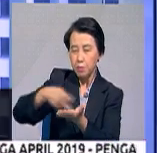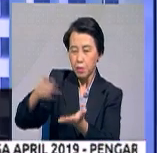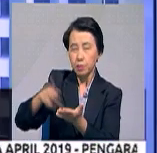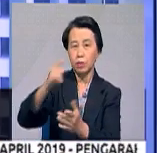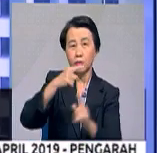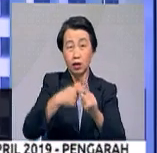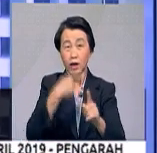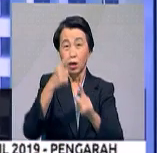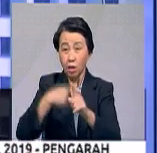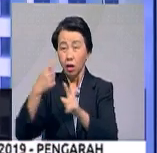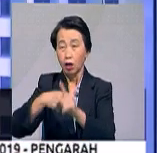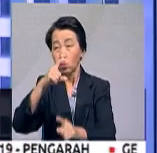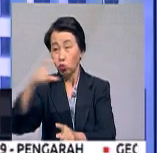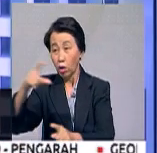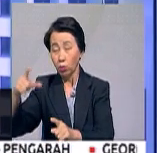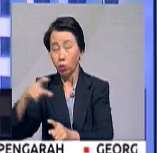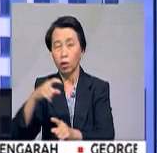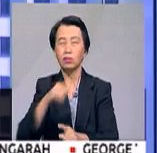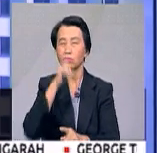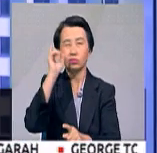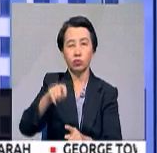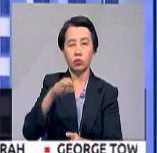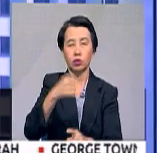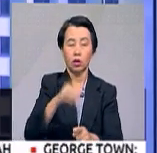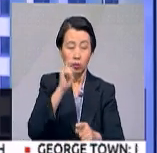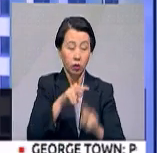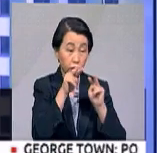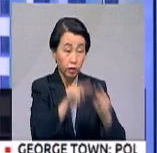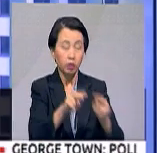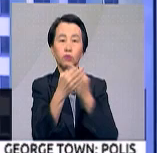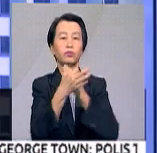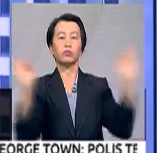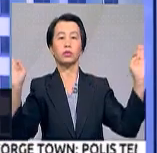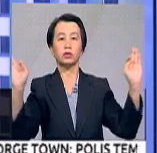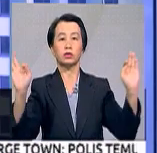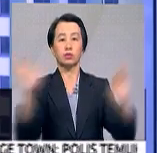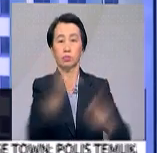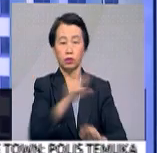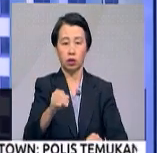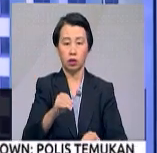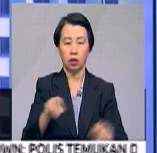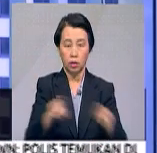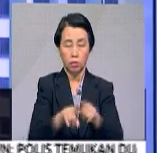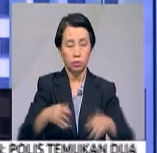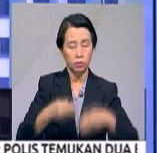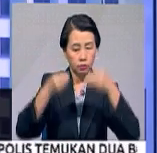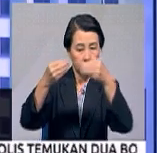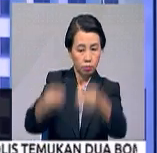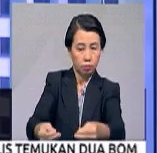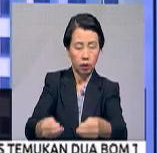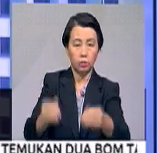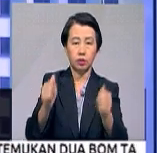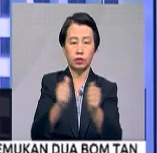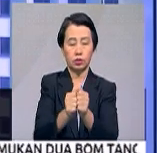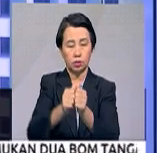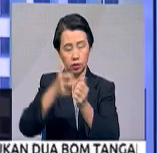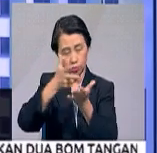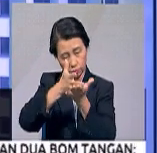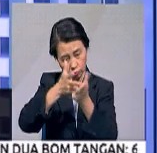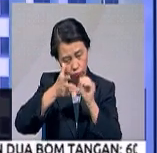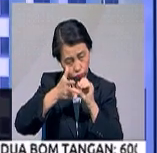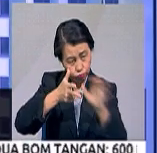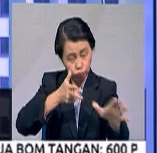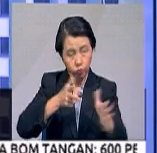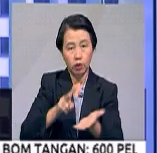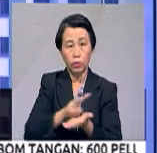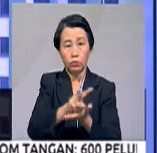Ya, kita dapat menonton secara percuma. Di samping itu, ianya juga diberikan dengan siaran